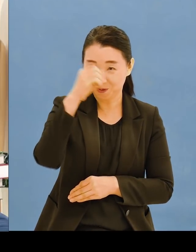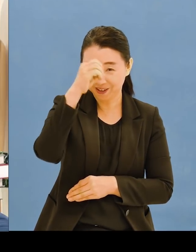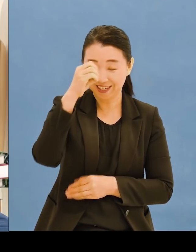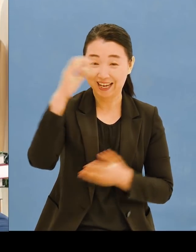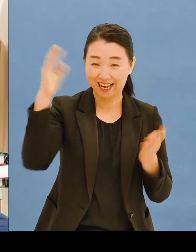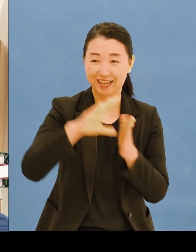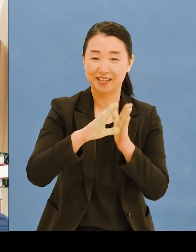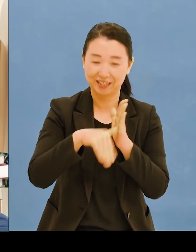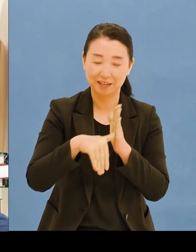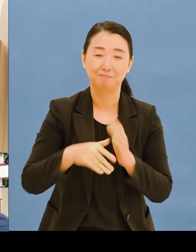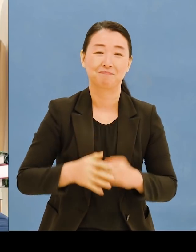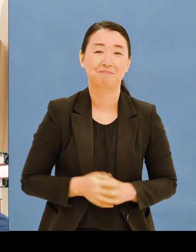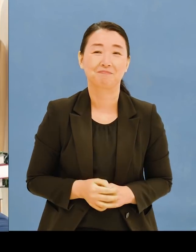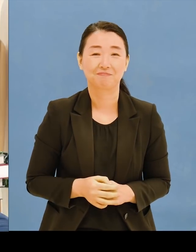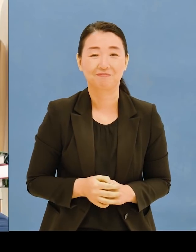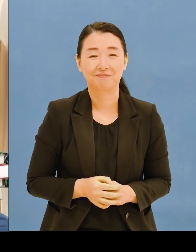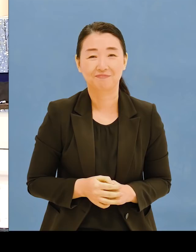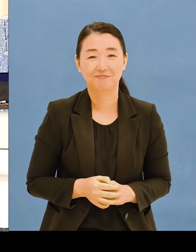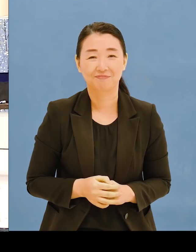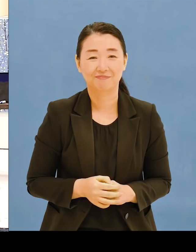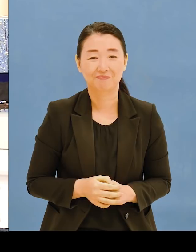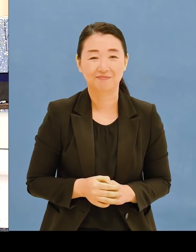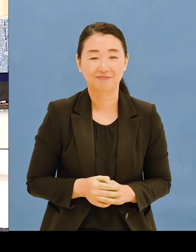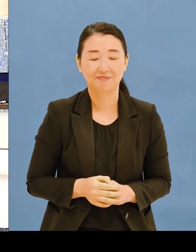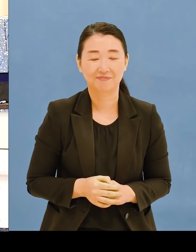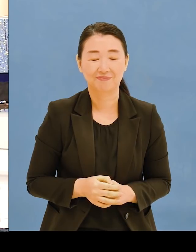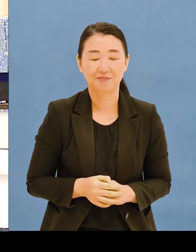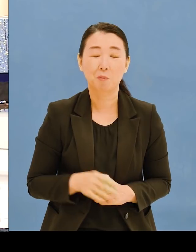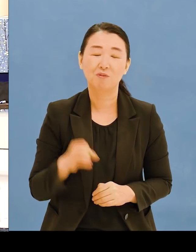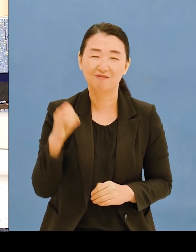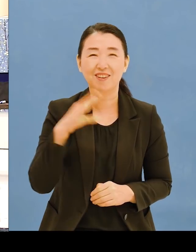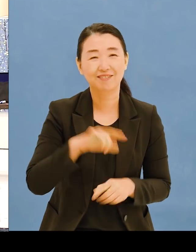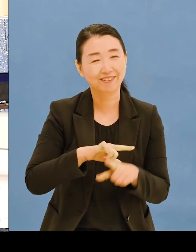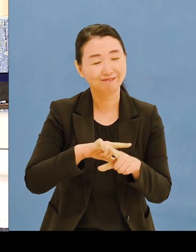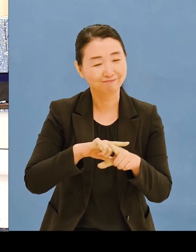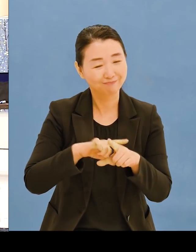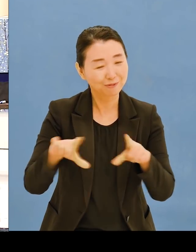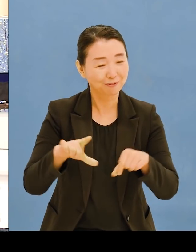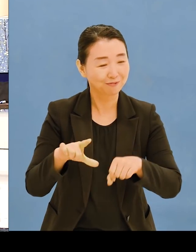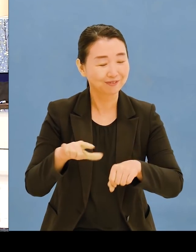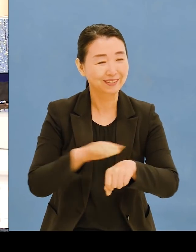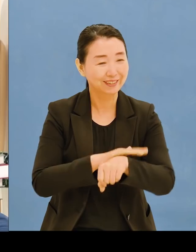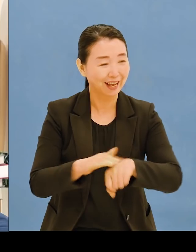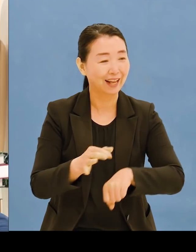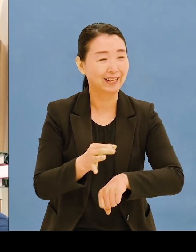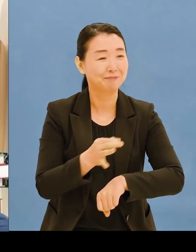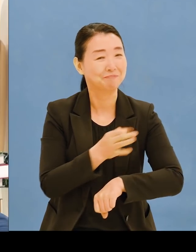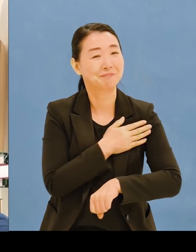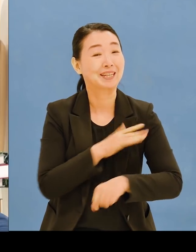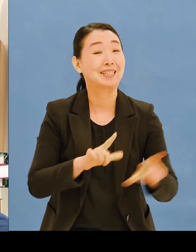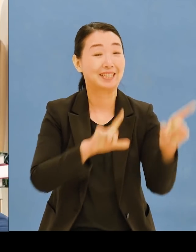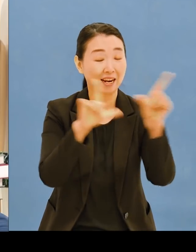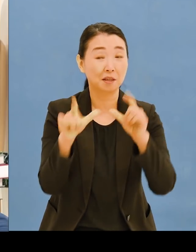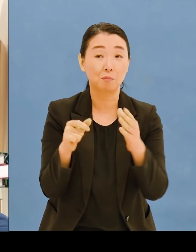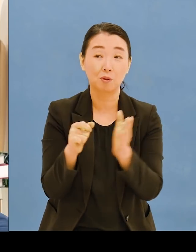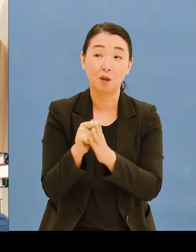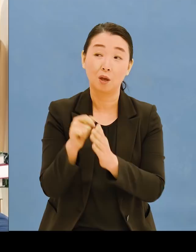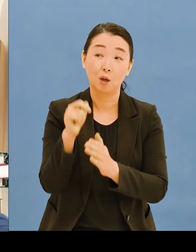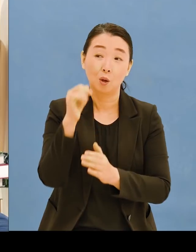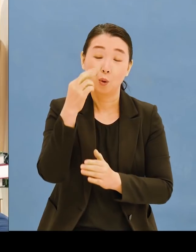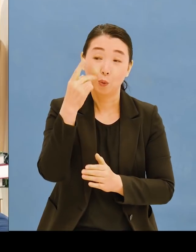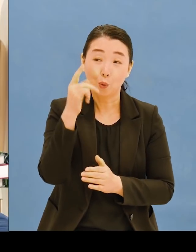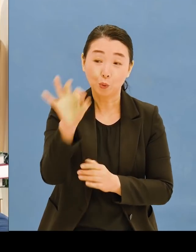이제 친구들이 함께 다니던 친구들이 그래도 어느 정도 조금 그래도 사는 이제 애들이었어요. 그러니까 애들이 용돈도 넉넉하고 그러니까